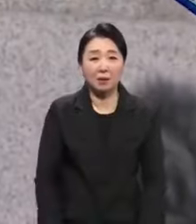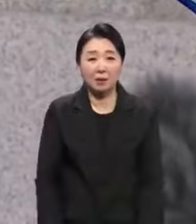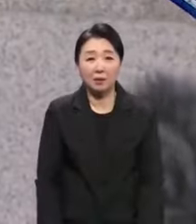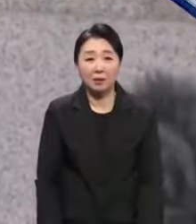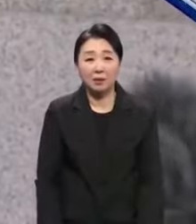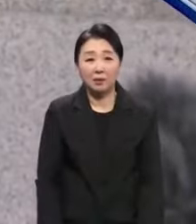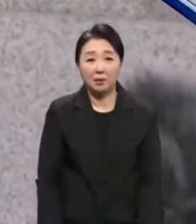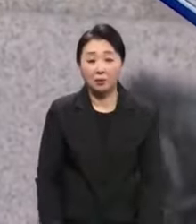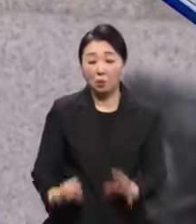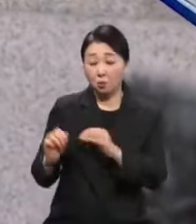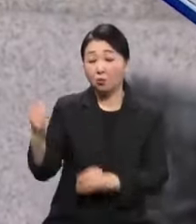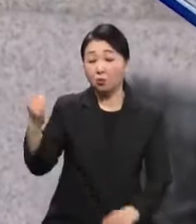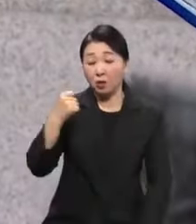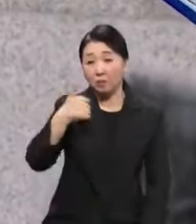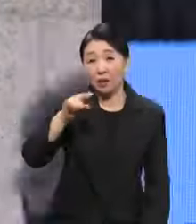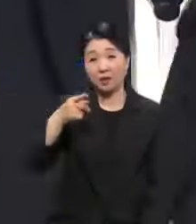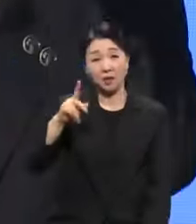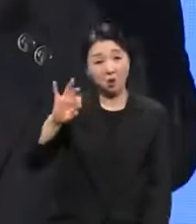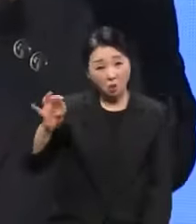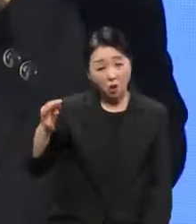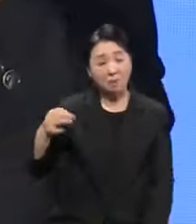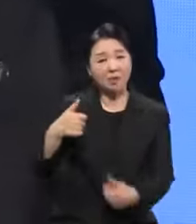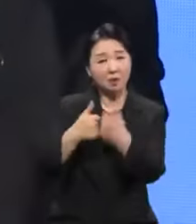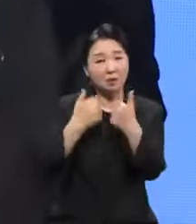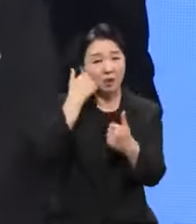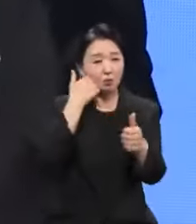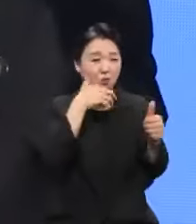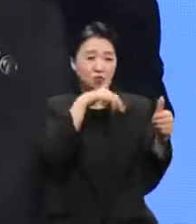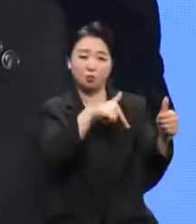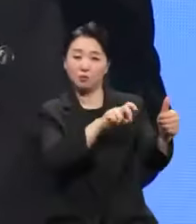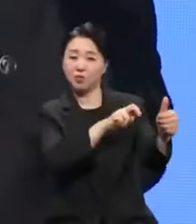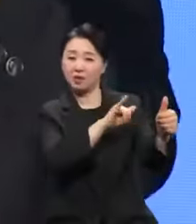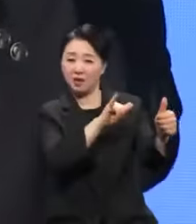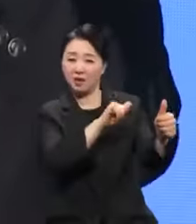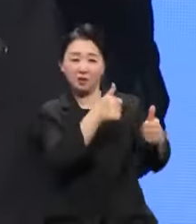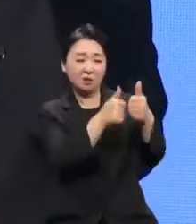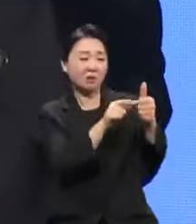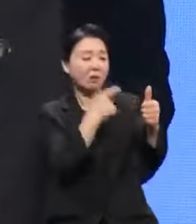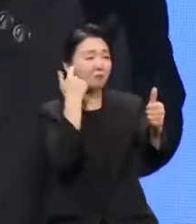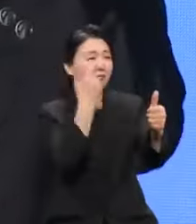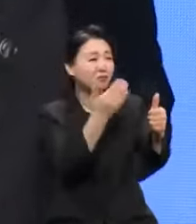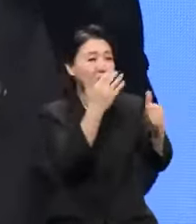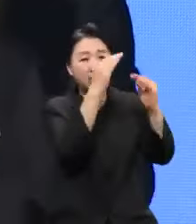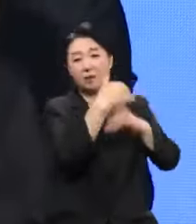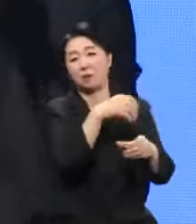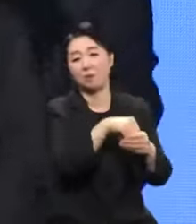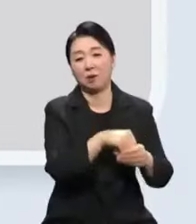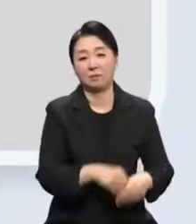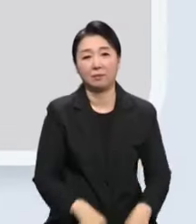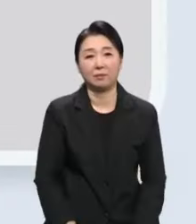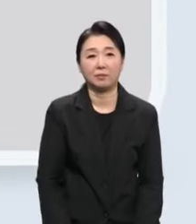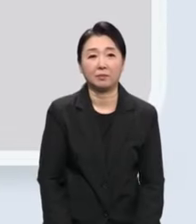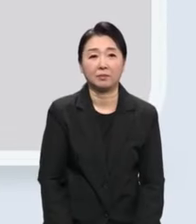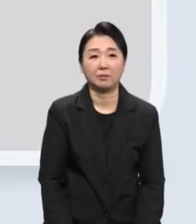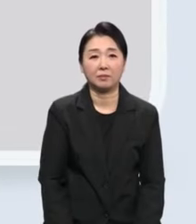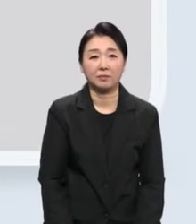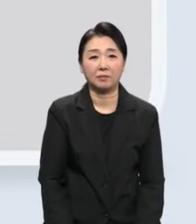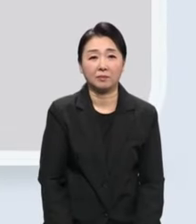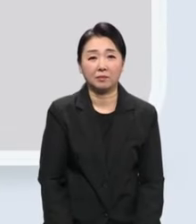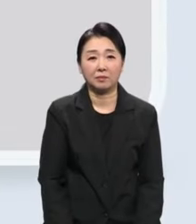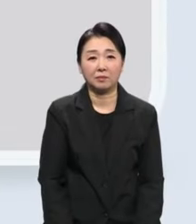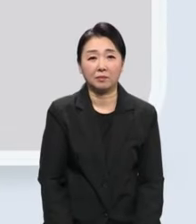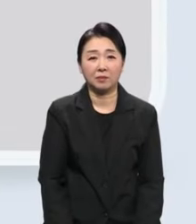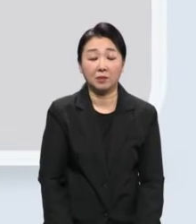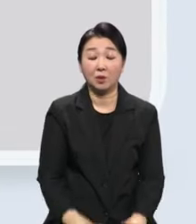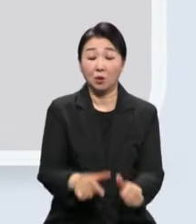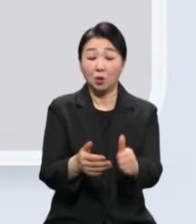국민의힘 나경원 전 의원의 경쟁 후보로 추미애 전 법무부 장관의 경쟁력을 묻는 내용이 포함된 걸로 알려졌습니다. 공관위 간사를